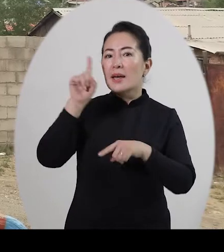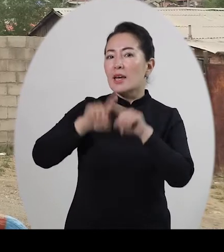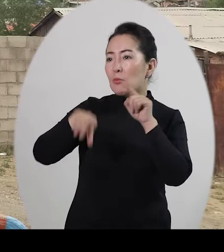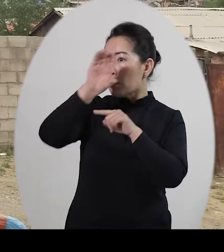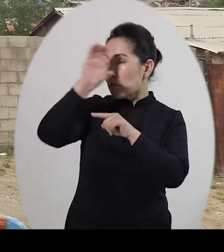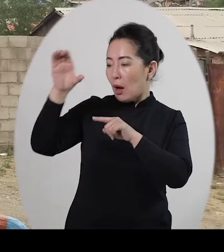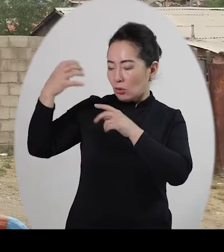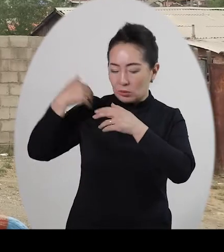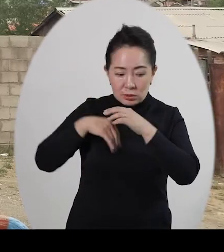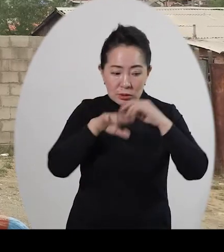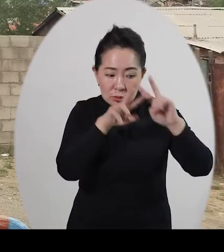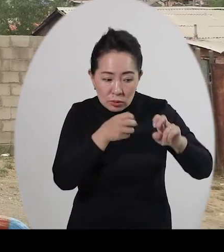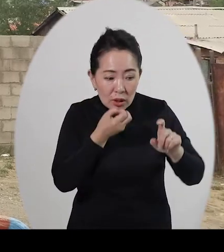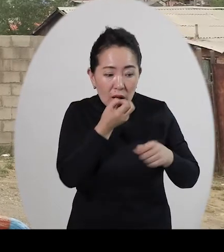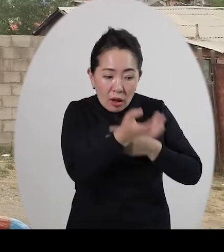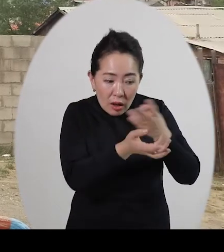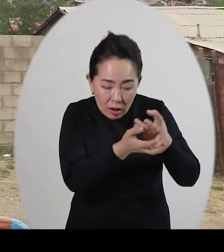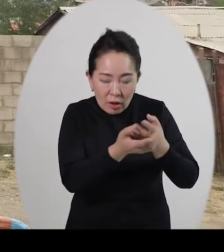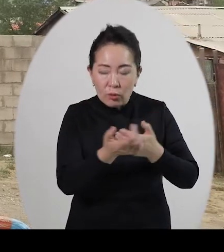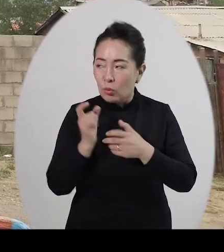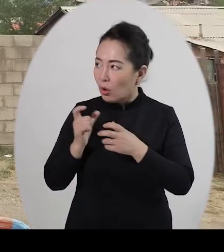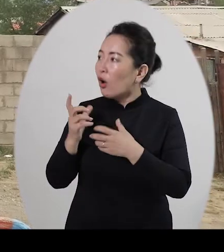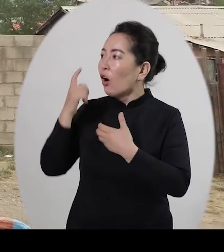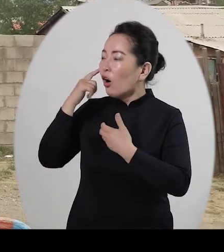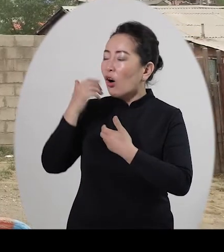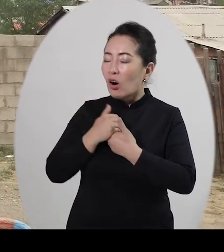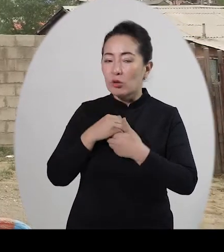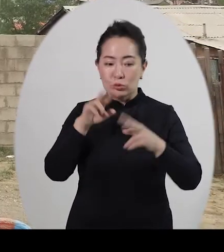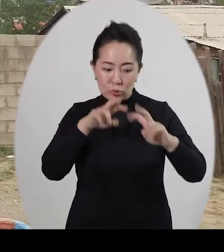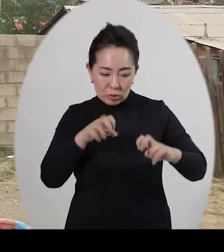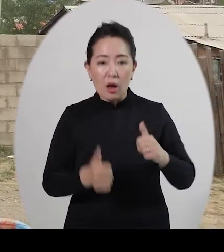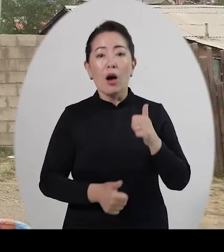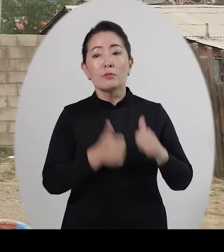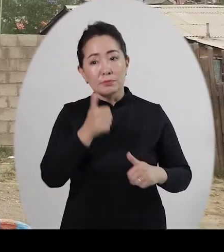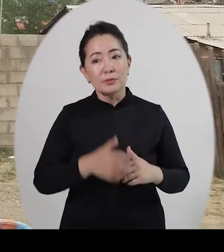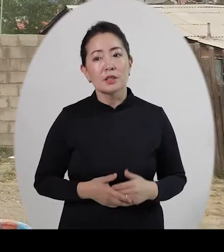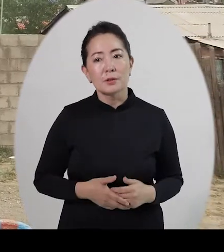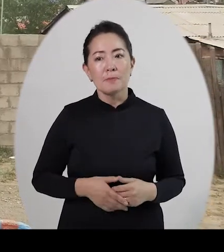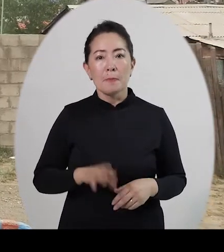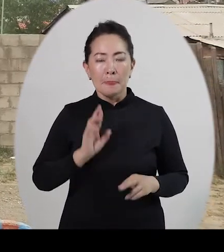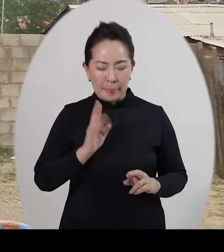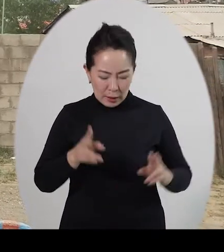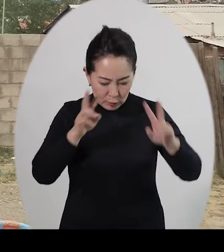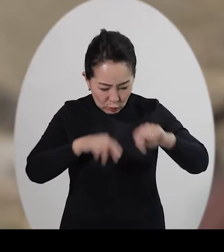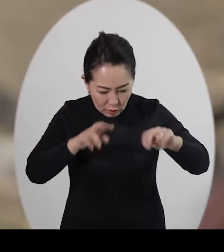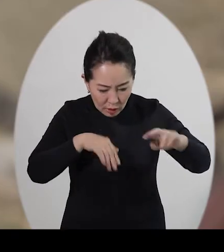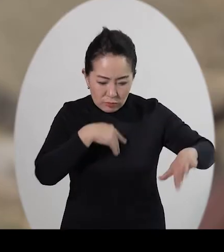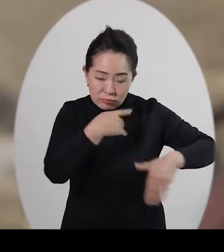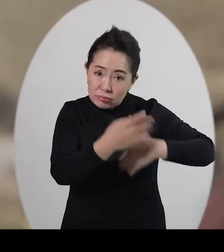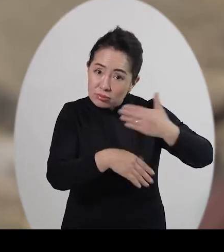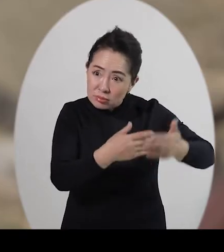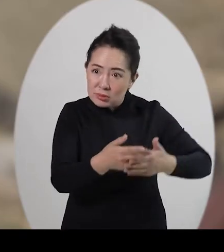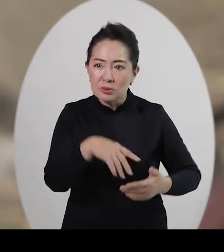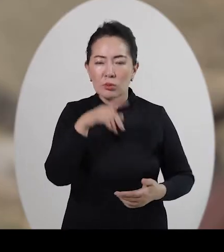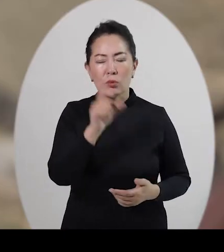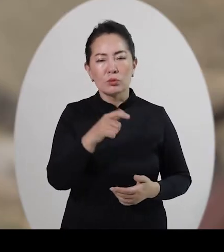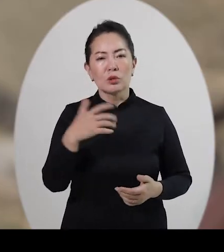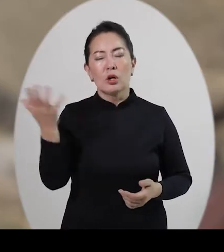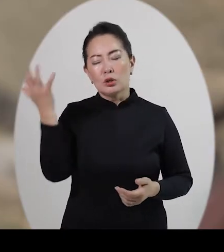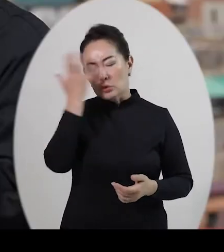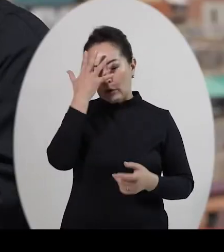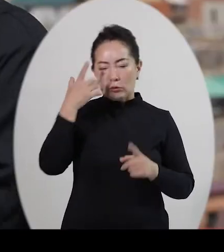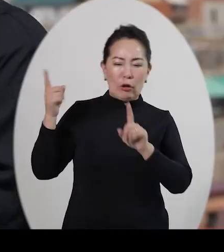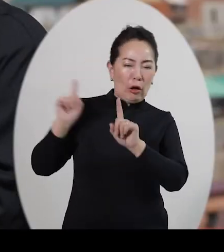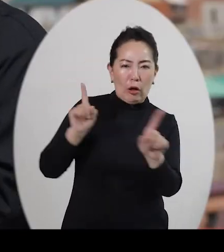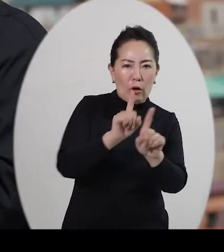ямар байгууллаас авч байгаа вэ гэдгийг сайн тайлбарж ойлгуулсны үндсэндээ манай судалгааны ажил маш амжилттай болсон. Яг судалгаа хийгээд явж байх